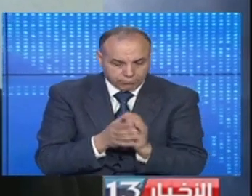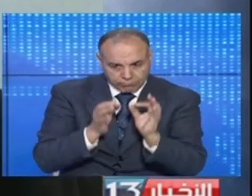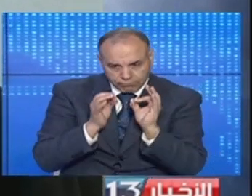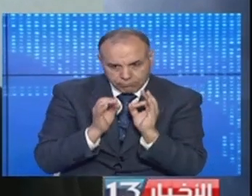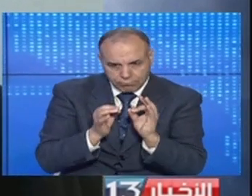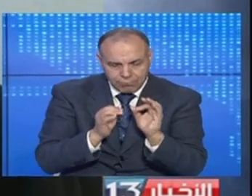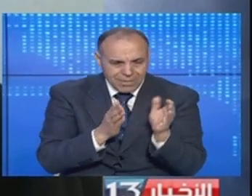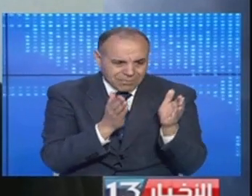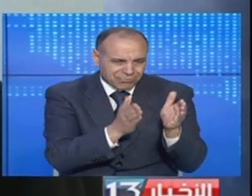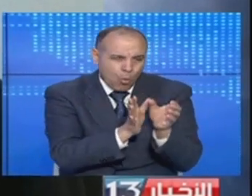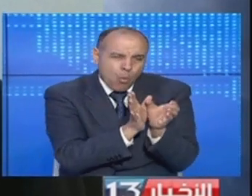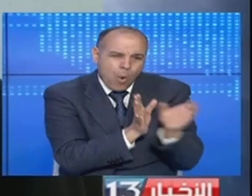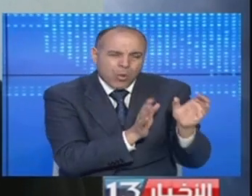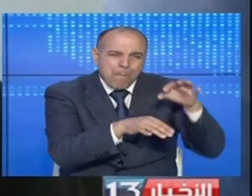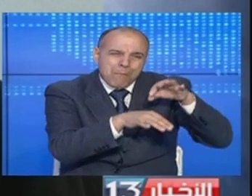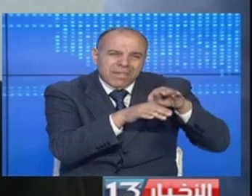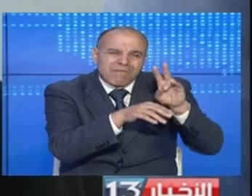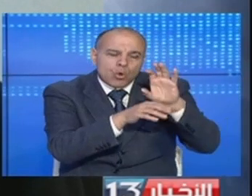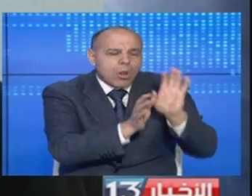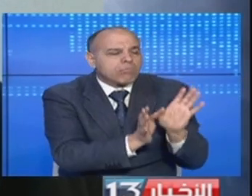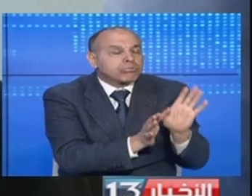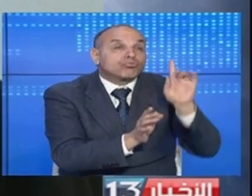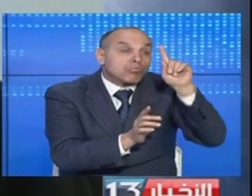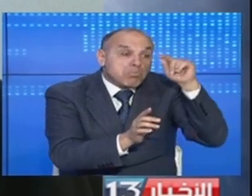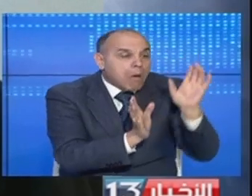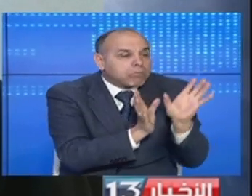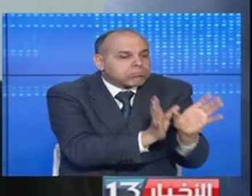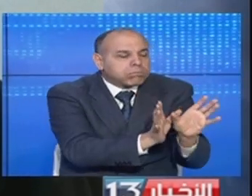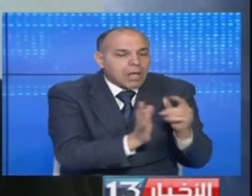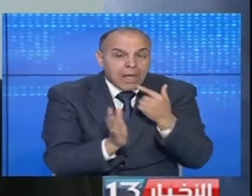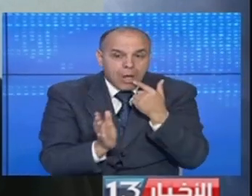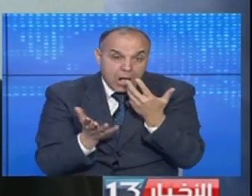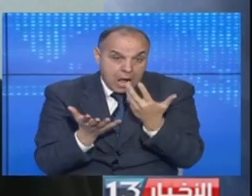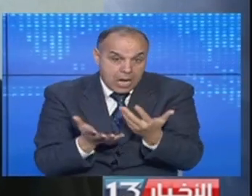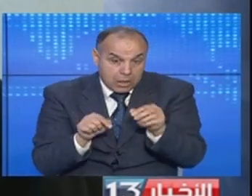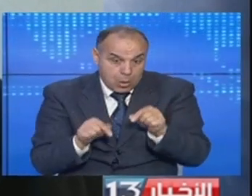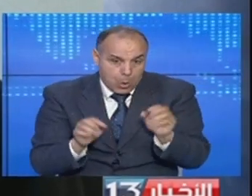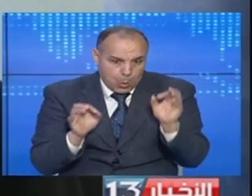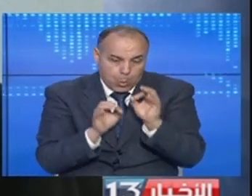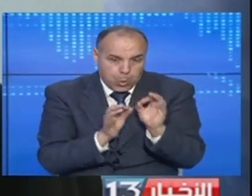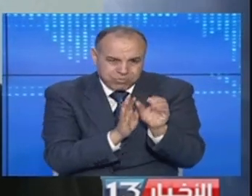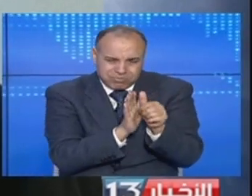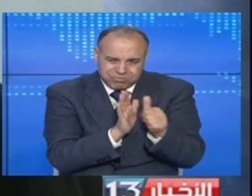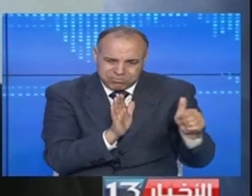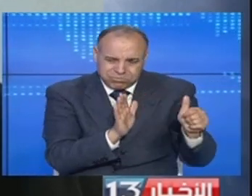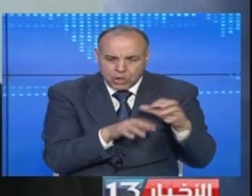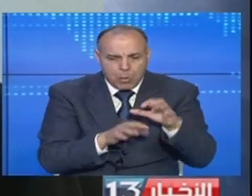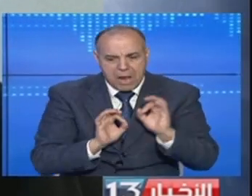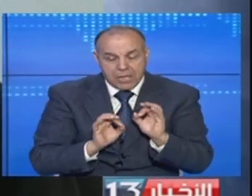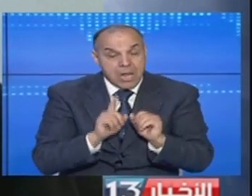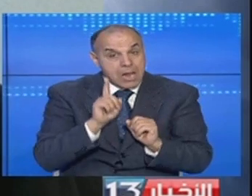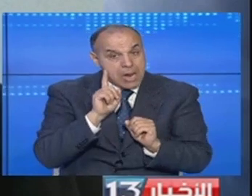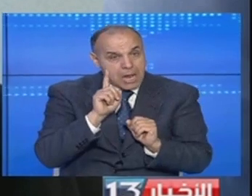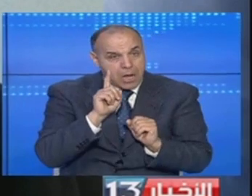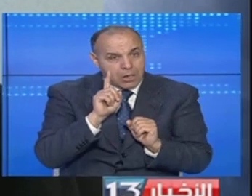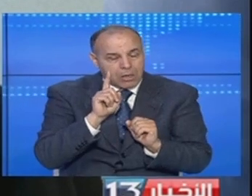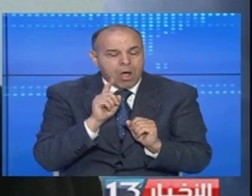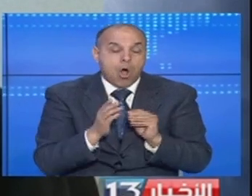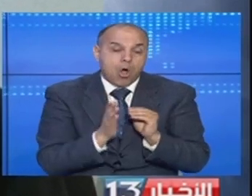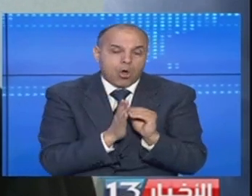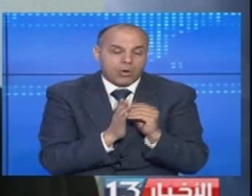مكانات العزل يعني لقاءات العزل وانا نحن نذكر هنا ان احنا يعني قاعد على المستوى الجهوي فقط بل قلنا